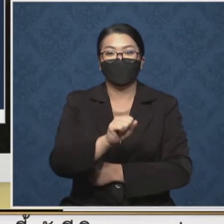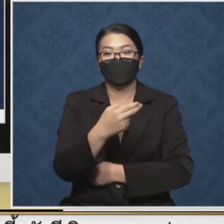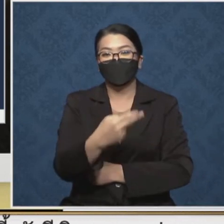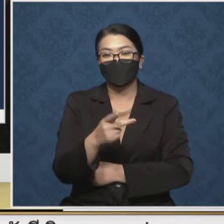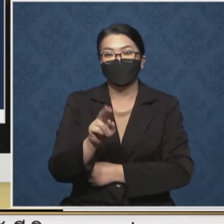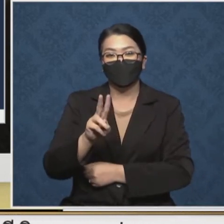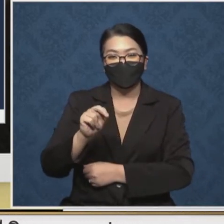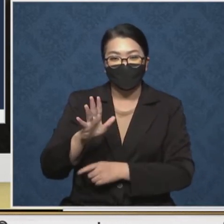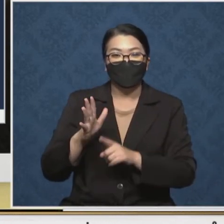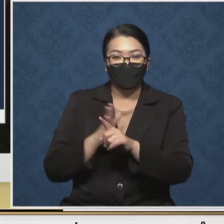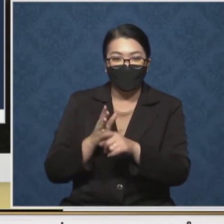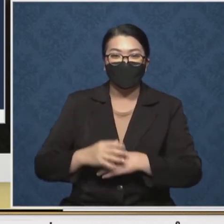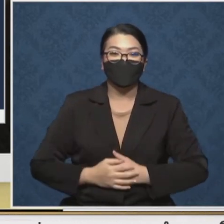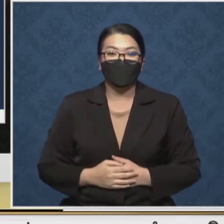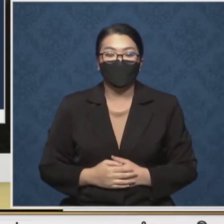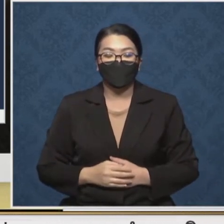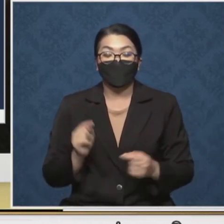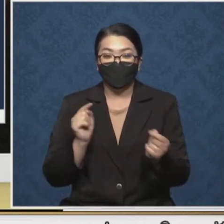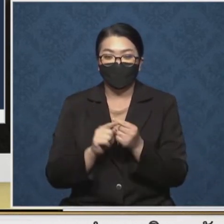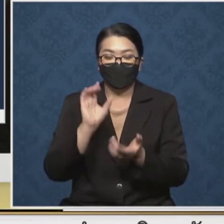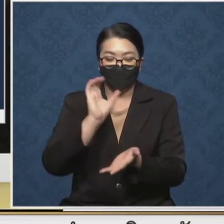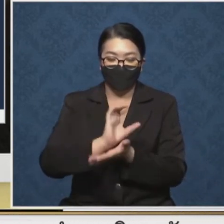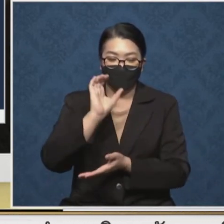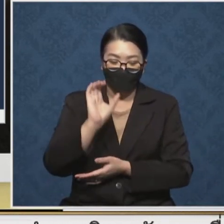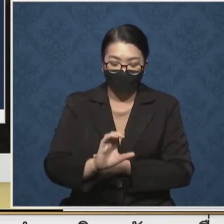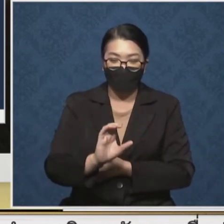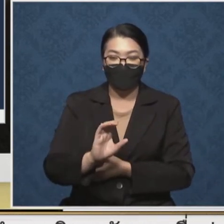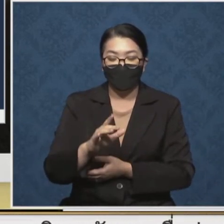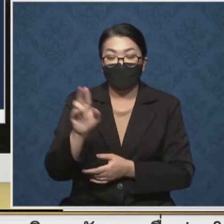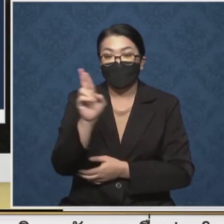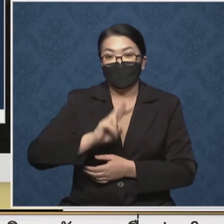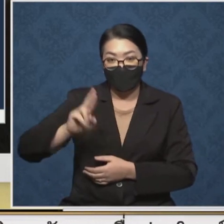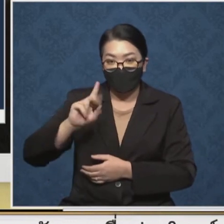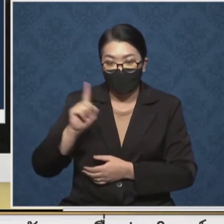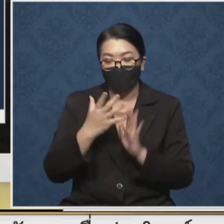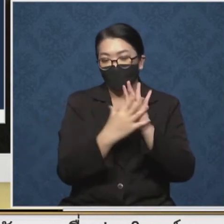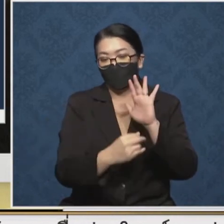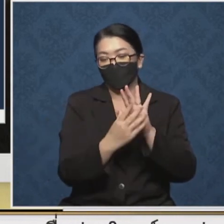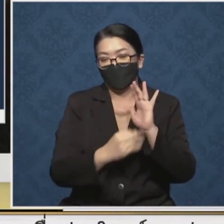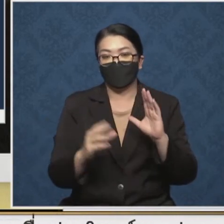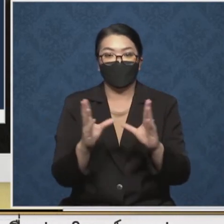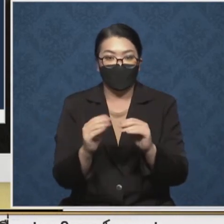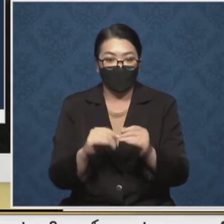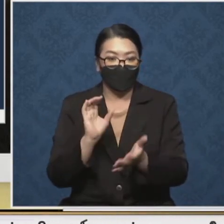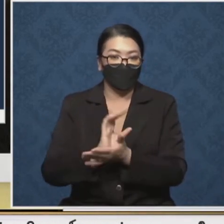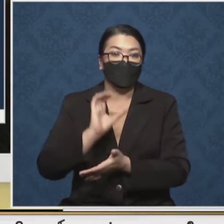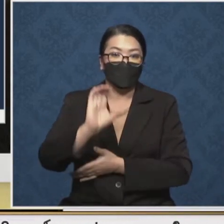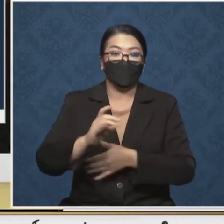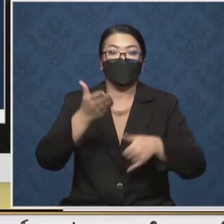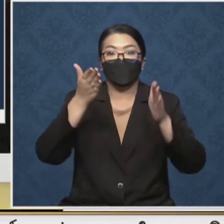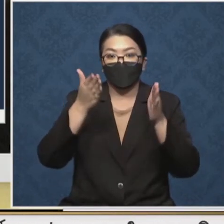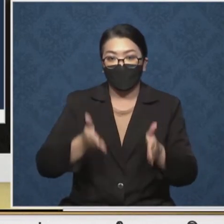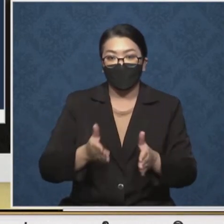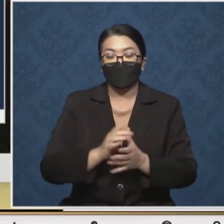ตามทได้แปรยะติไว้โดยเฉพาะงบประมาณของกมหมอนไหมที่ไปใช้ในเรื่องการอบรมสัมนาและเป็งบบุขระกอนที่เยอะมาก